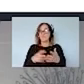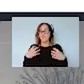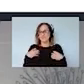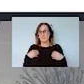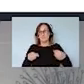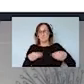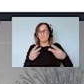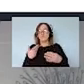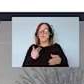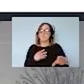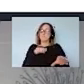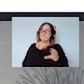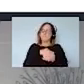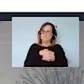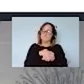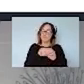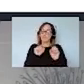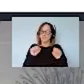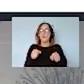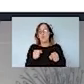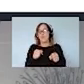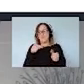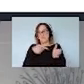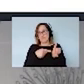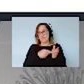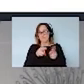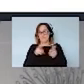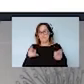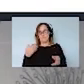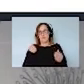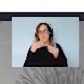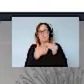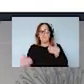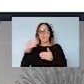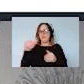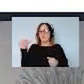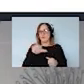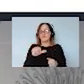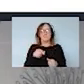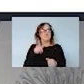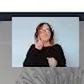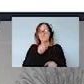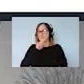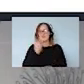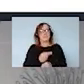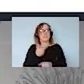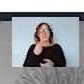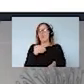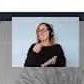wzięło najwięcej udziału osób w tym cyklu, to było ponad 1000, więc zdecydowanie